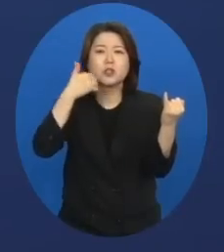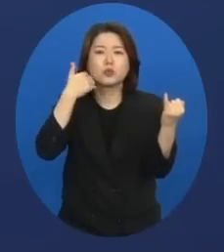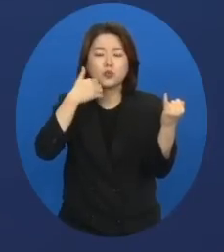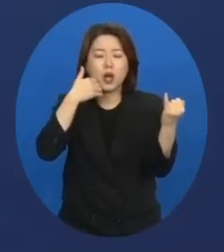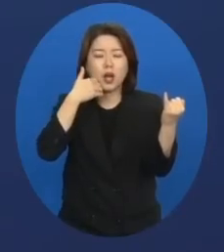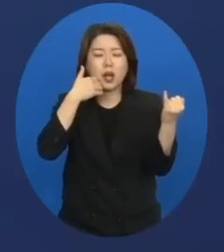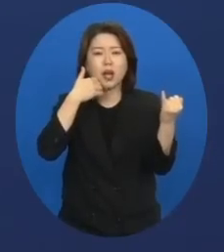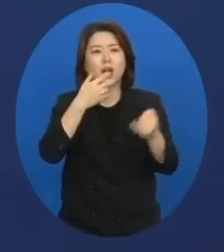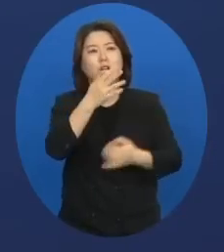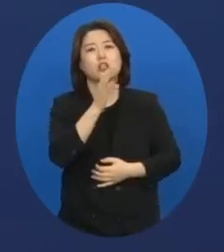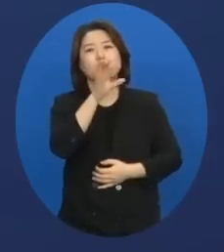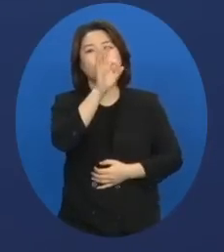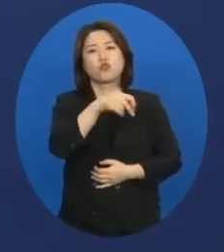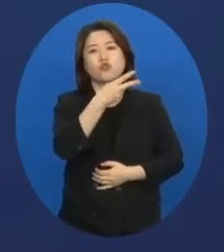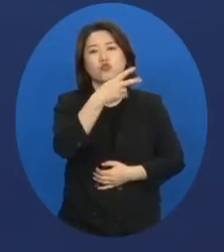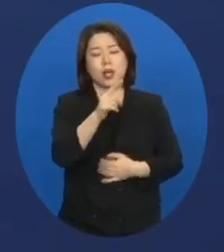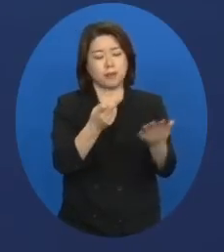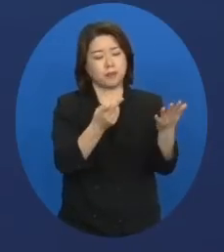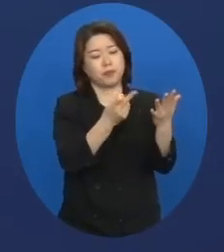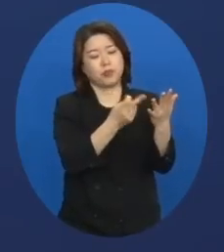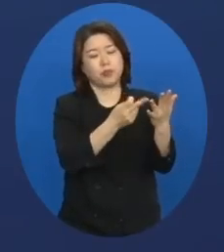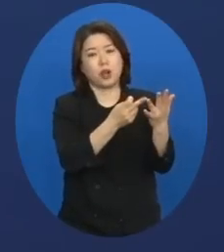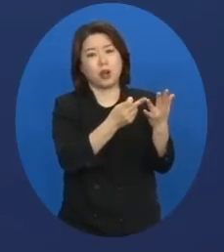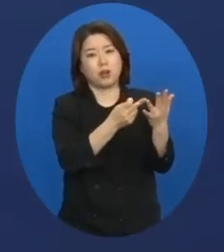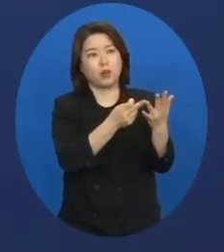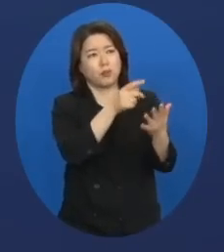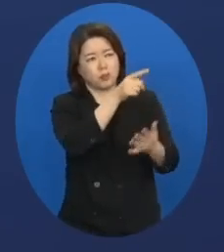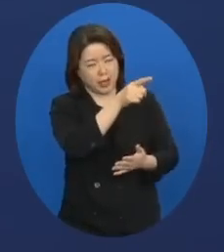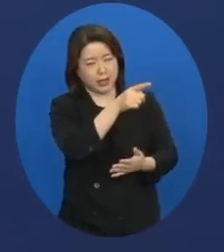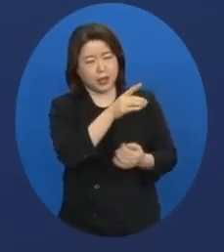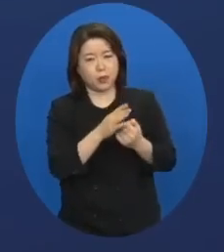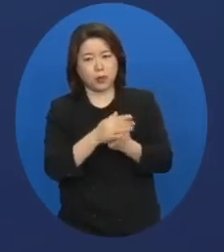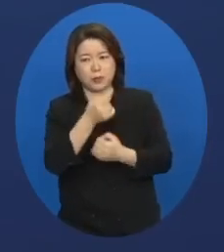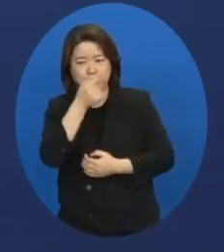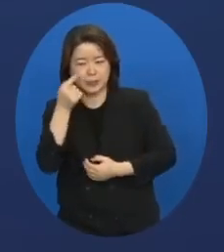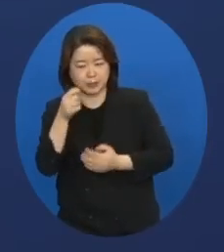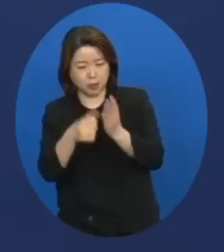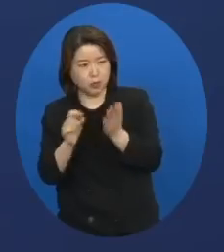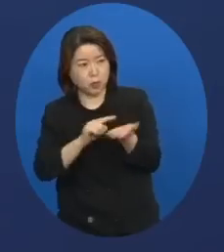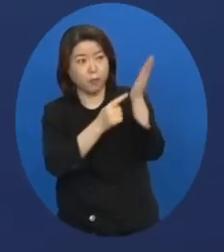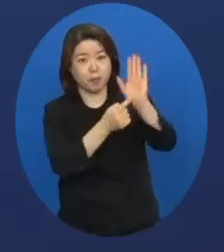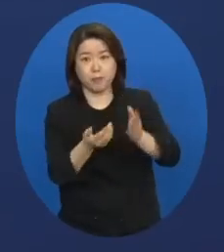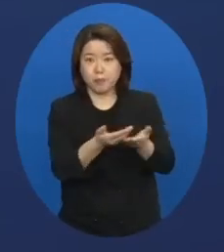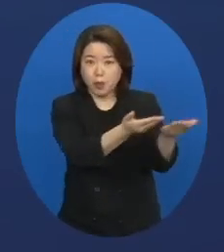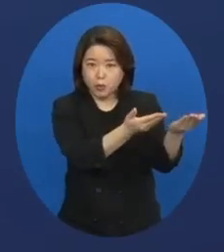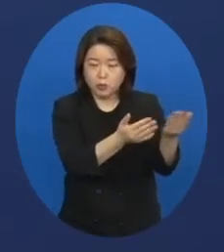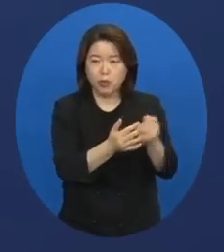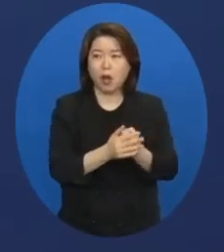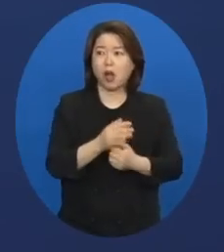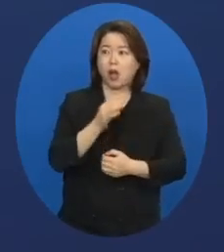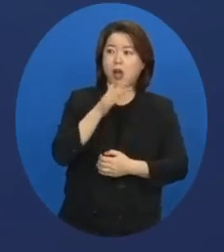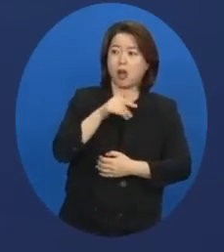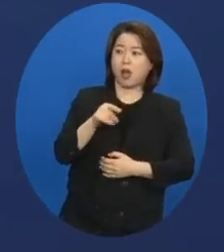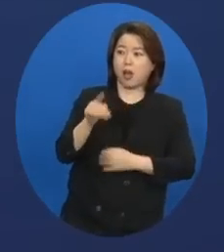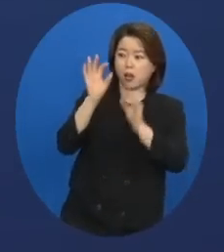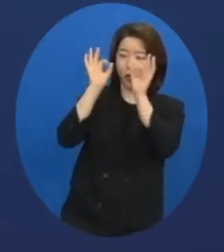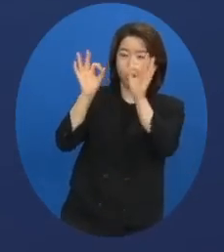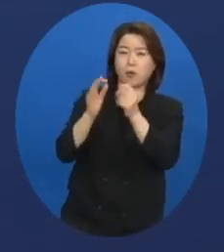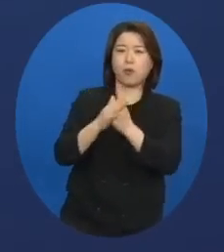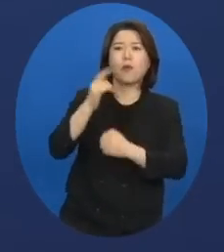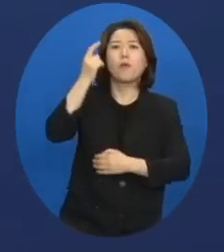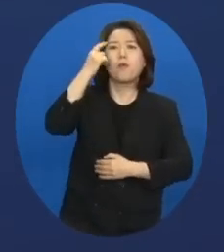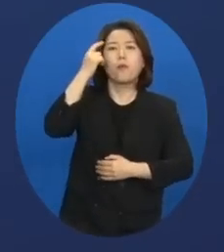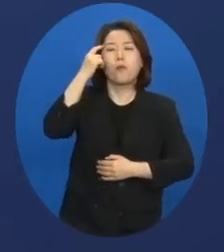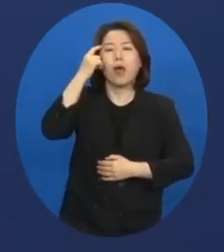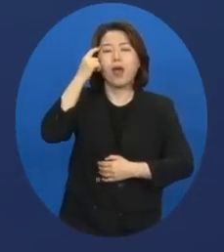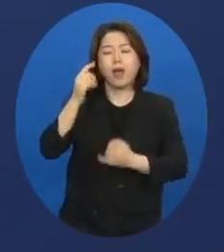유다임을 징표로 알립니다. 그때 유다가 그걸 보고 왜 며느리